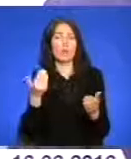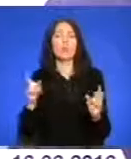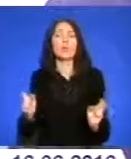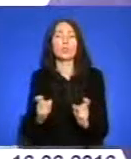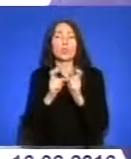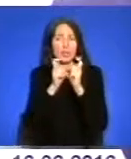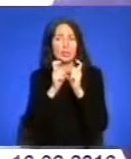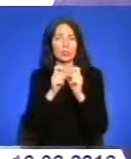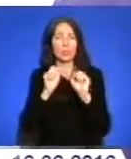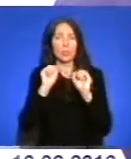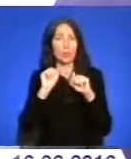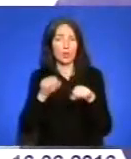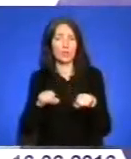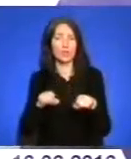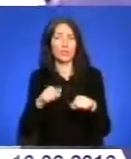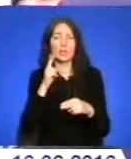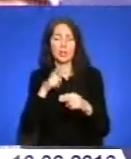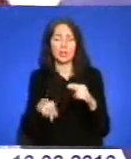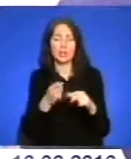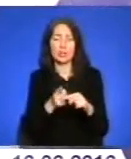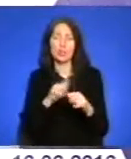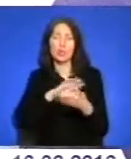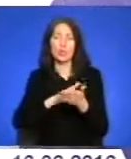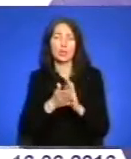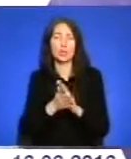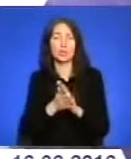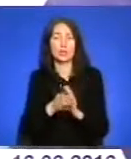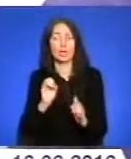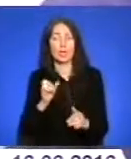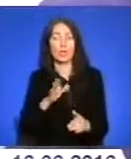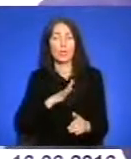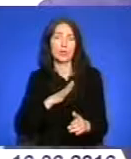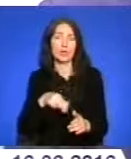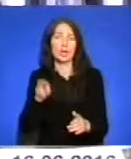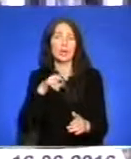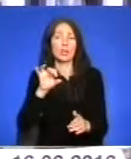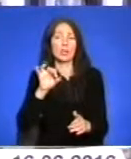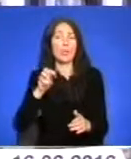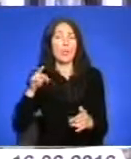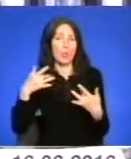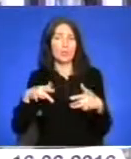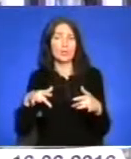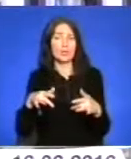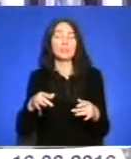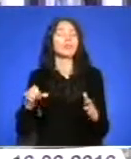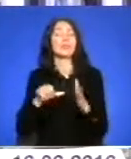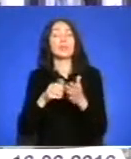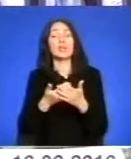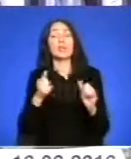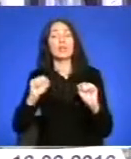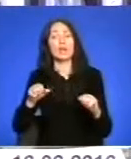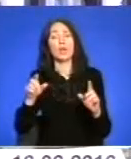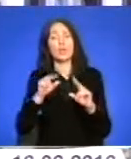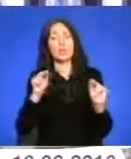конфлікту, могли завершити цей контракт і бути демобілізовані. Представник від влади пообіцяв,